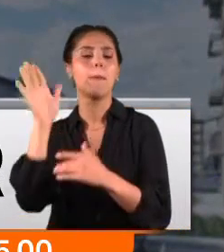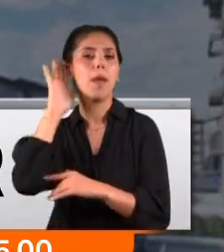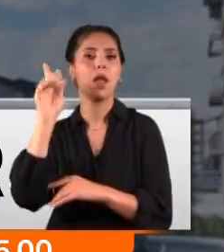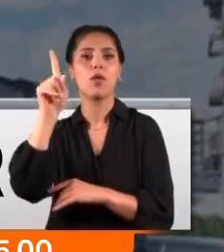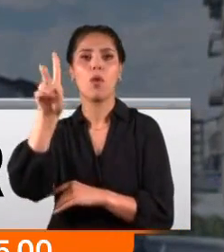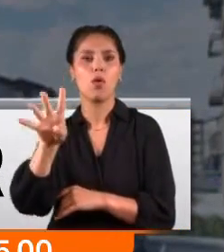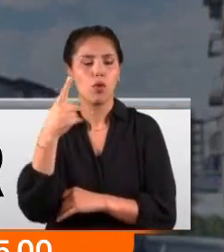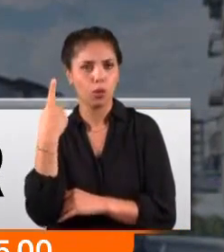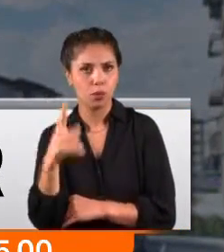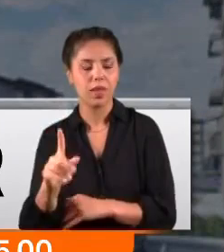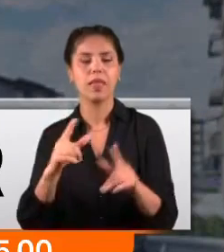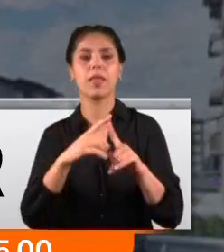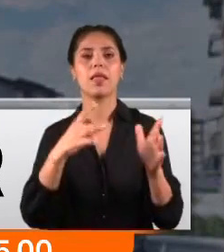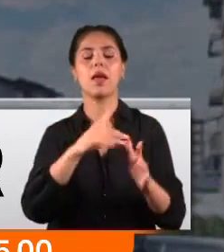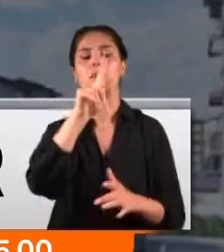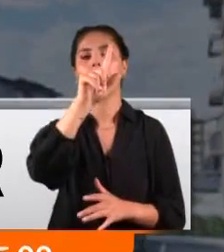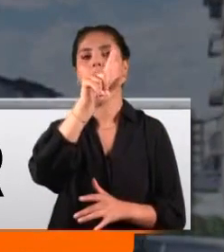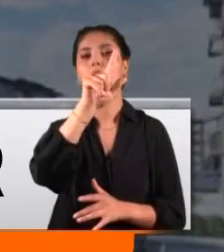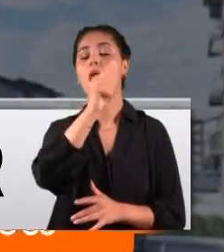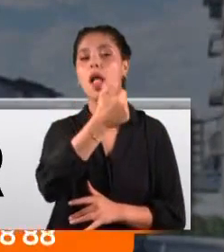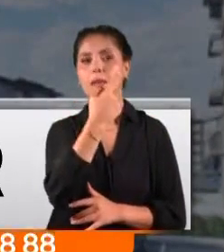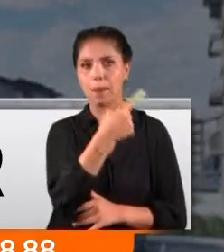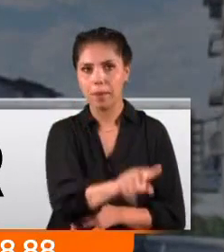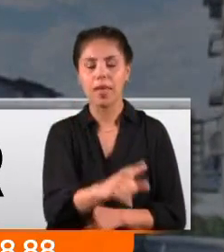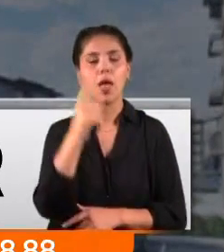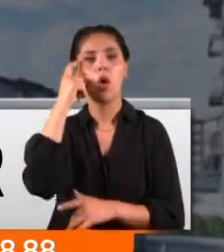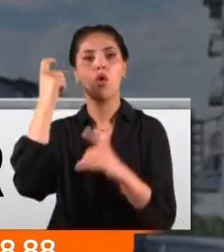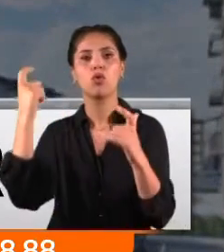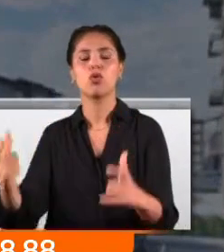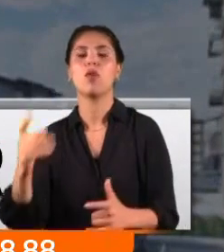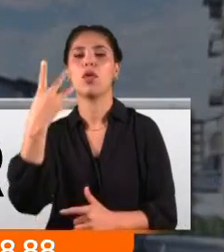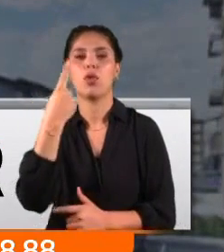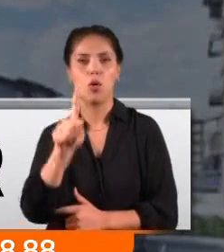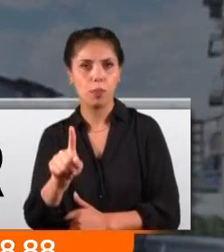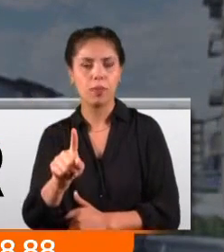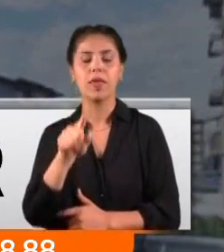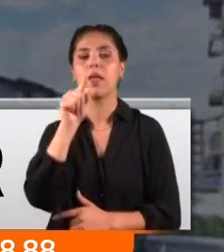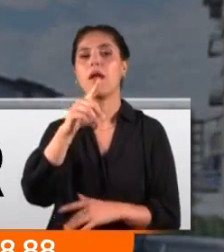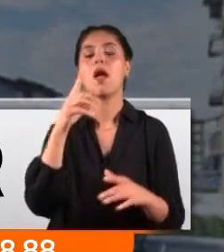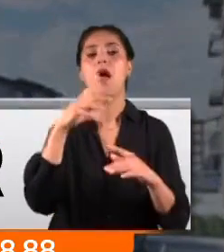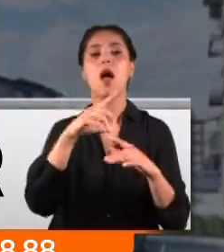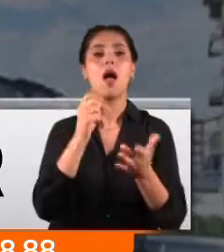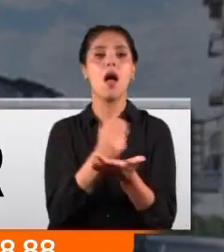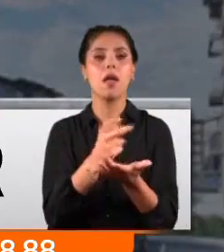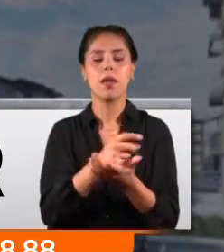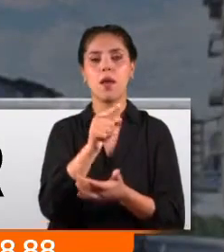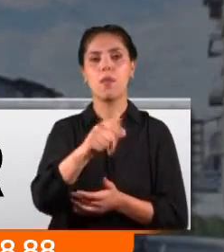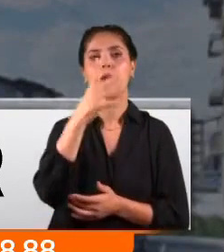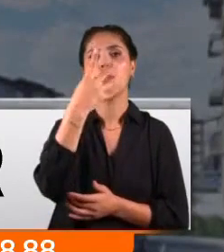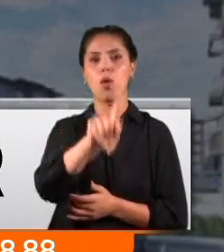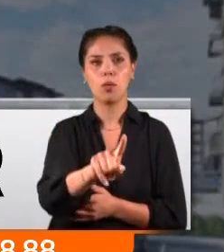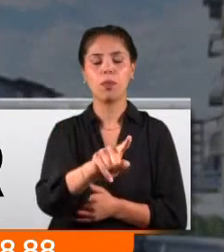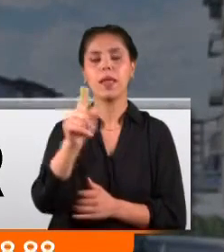14.338, Diyarbakır'da 6.278, Osmaniye'de 4.892, Adıyaman'da